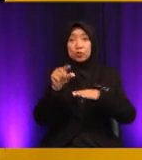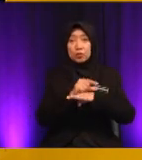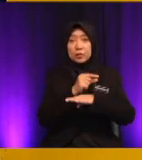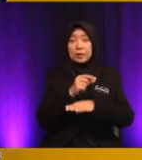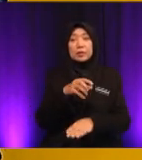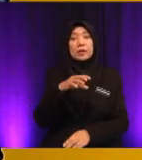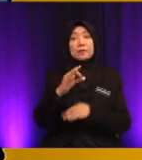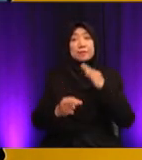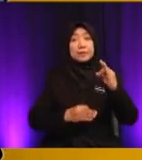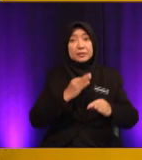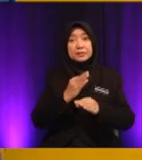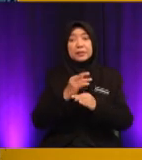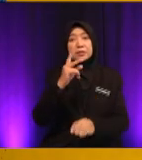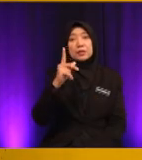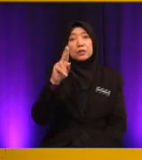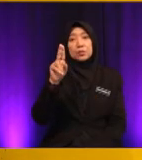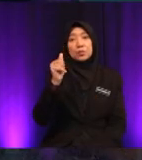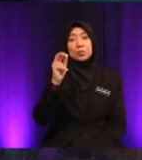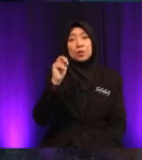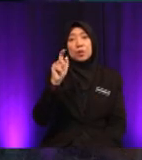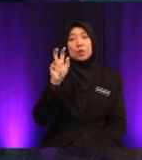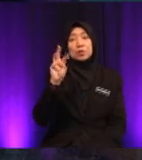tidak menepati dapatan eksperimen